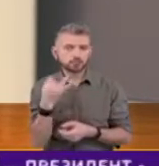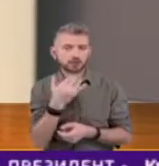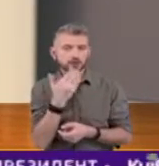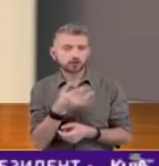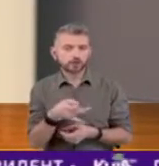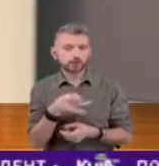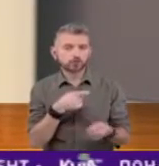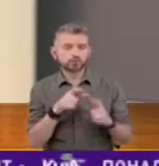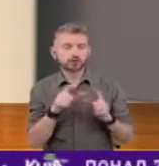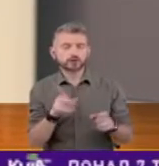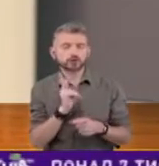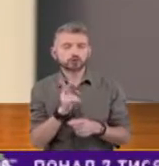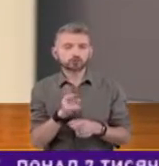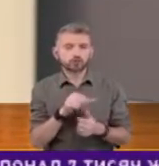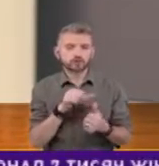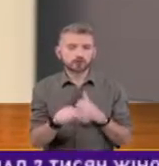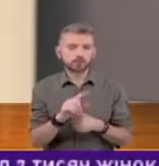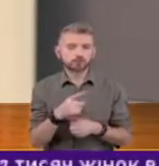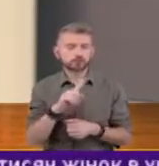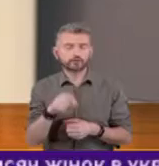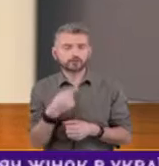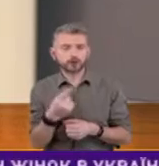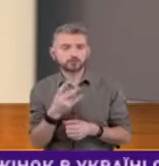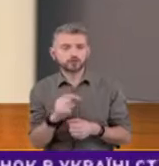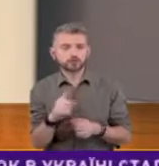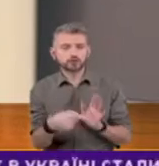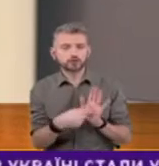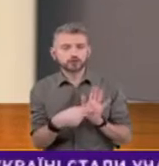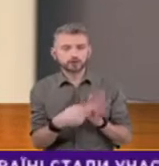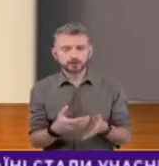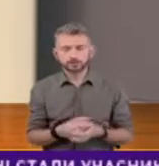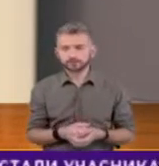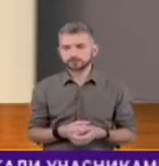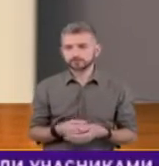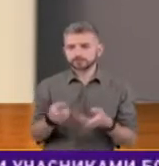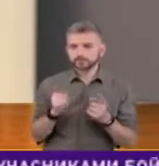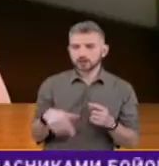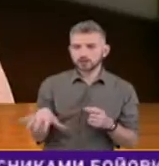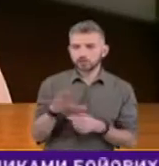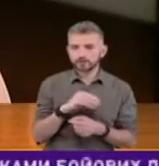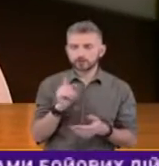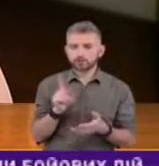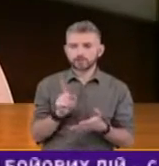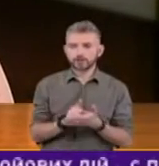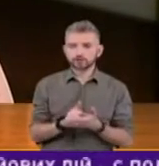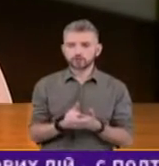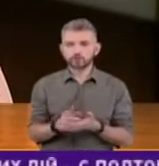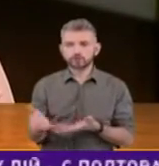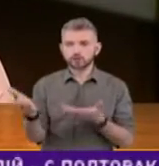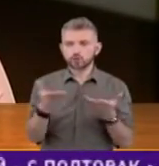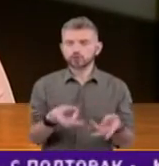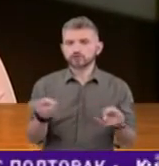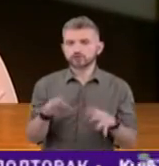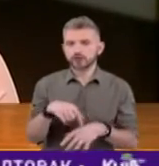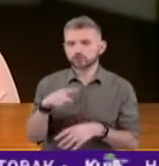поцікавимося в районному управлінні, хто саме і чому вимагав і на що посилався. Так, дійсно, всіх обов'язково запрошую